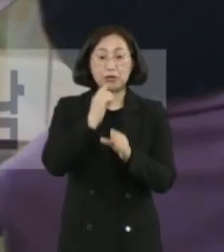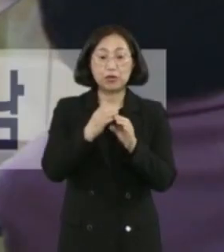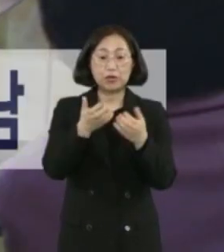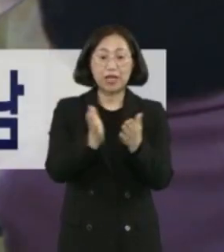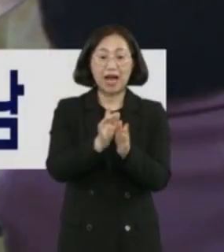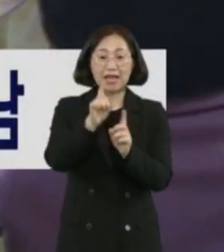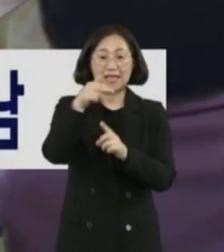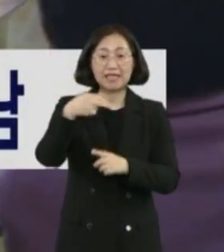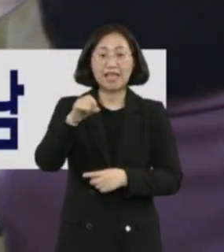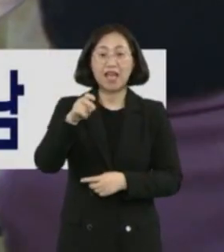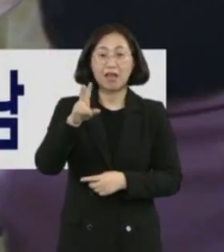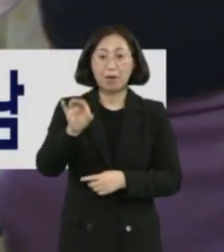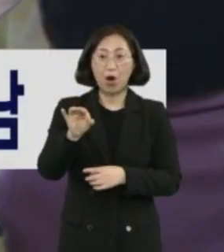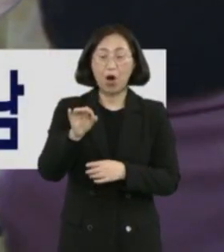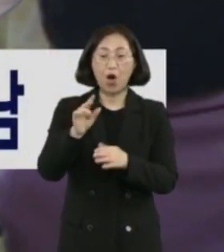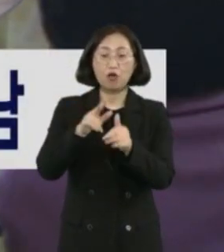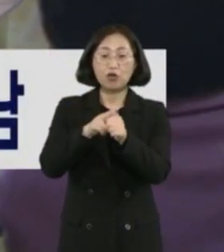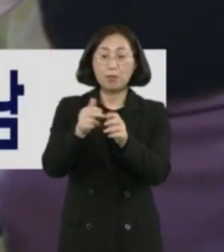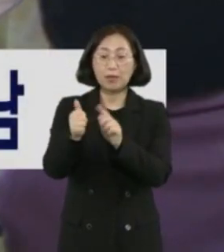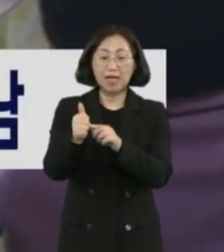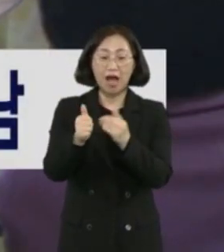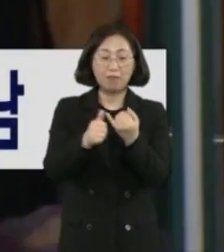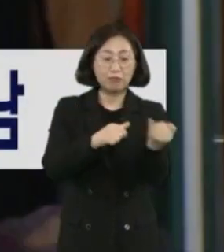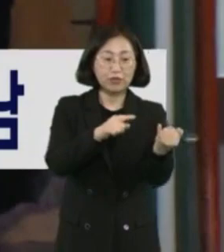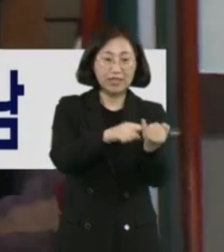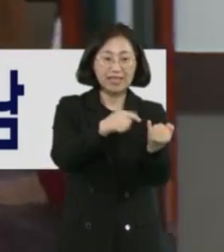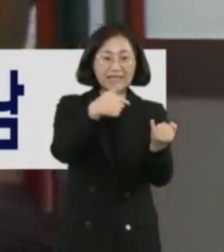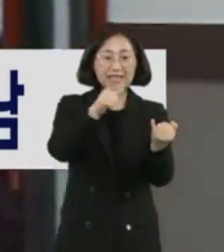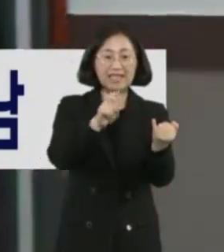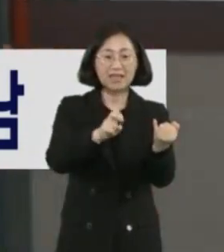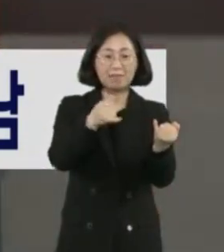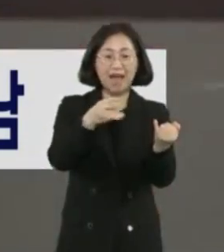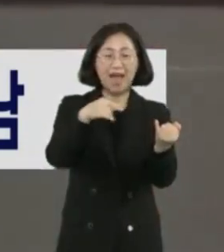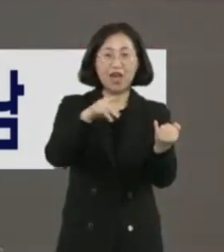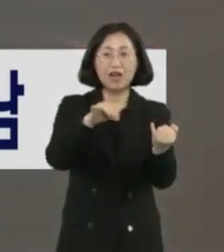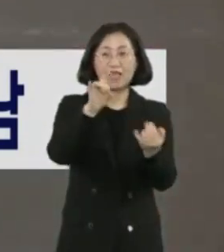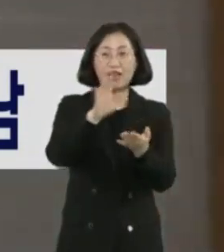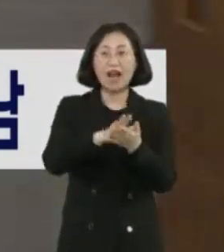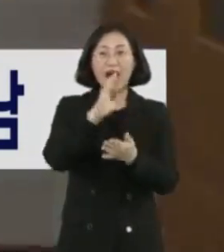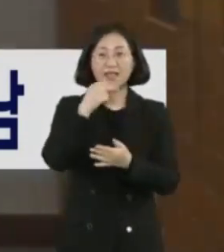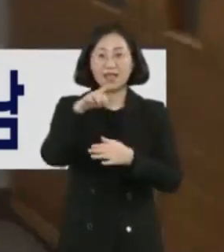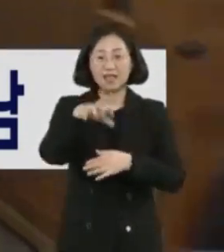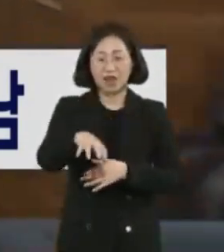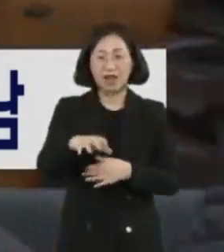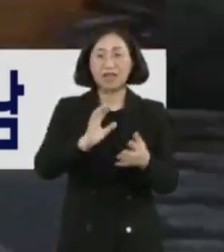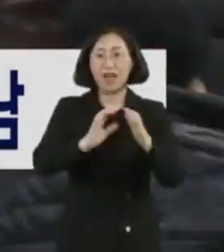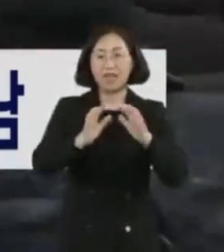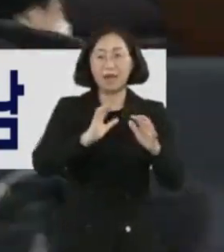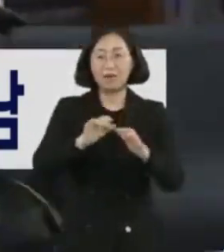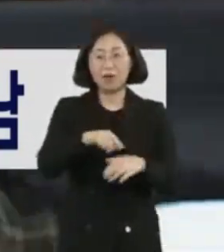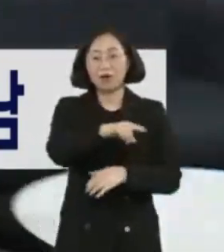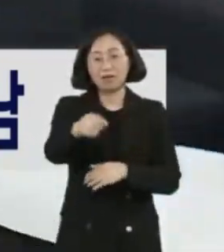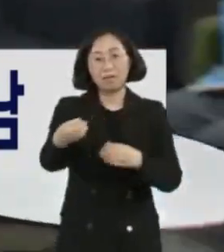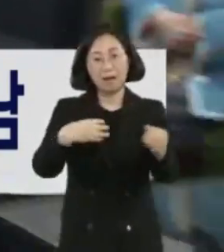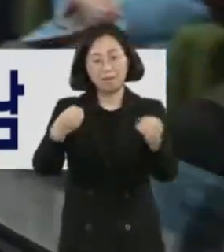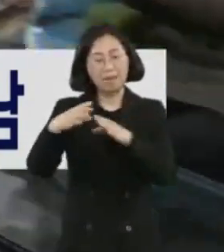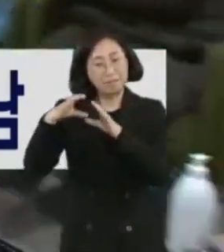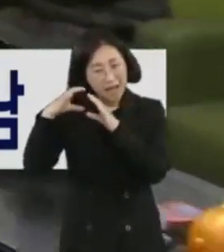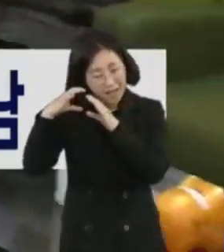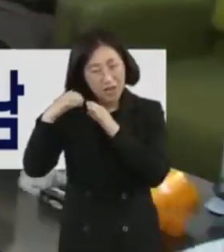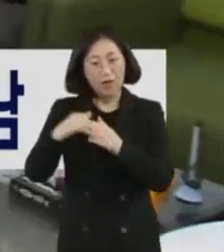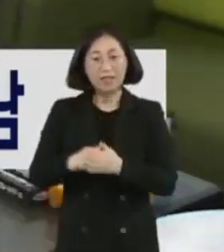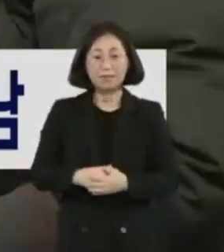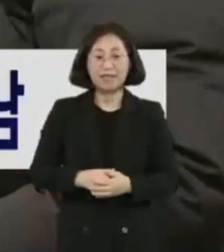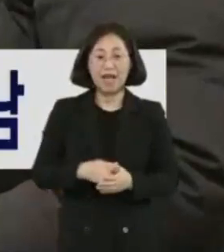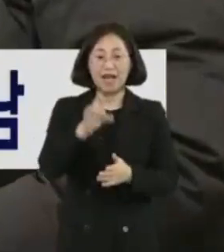더불어민주당 이재명 대선 후보 부인인 김혜경 씨가 천안 아산 지역에서 간담회를 열고 현장의 목소리를 들었습니다. 김